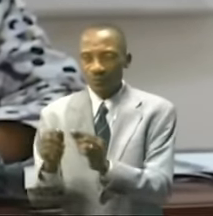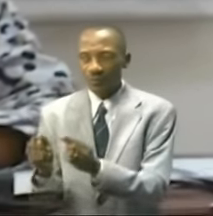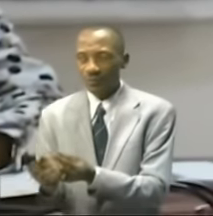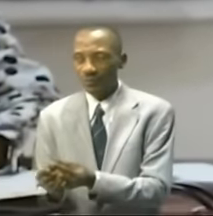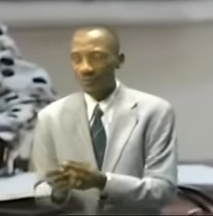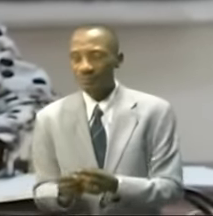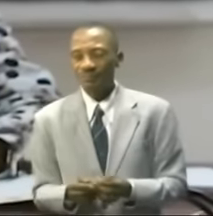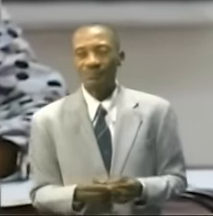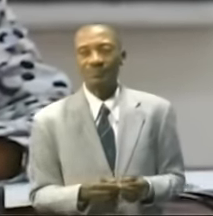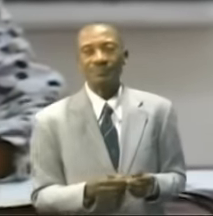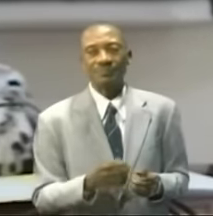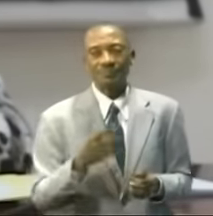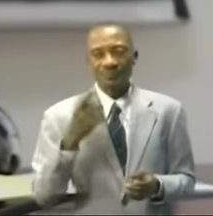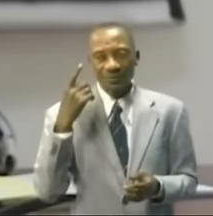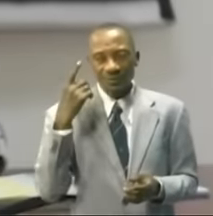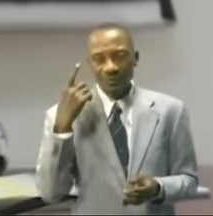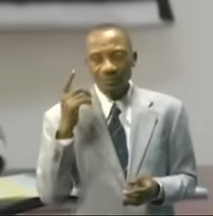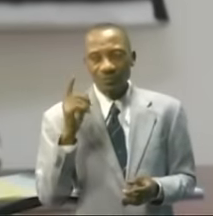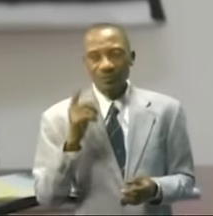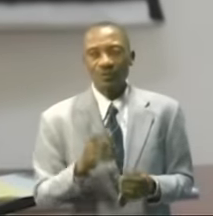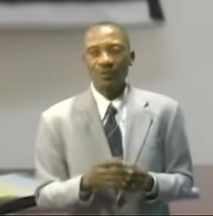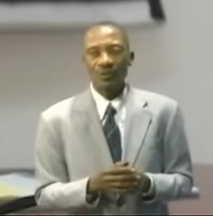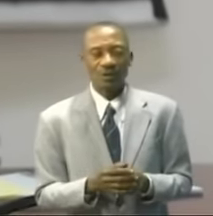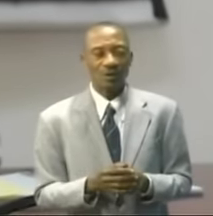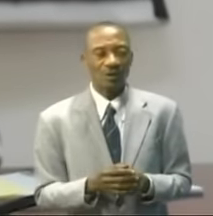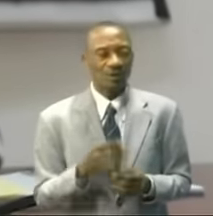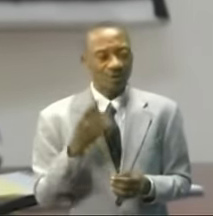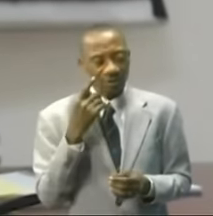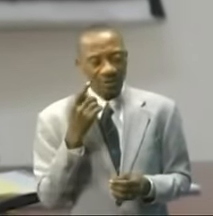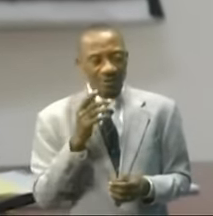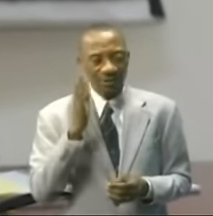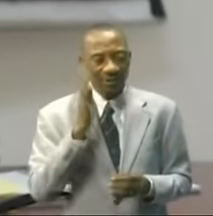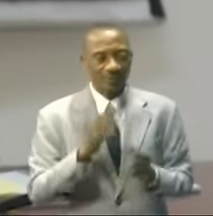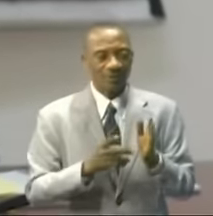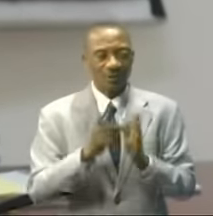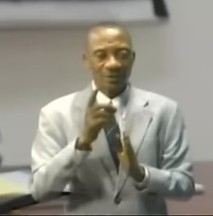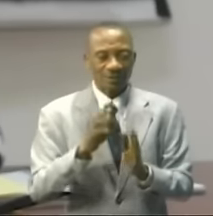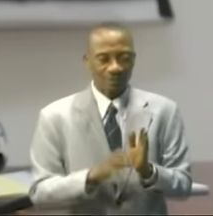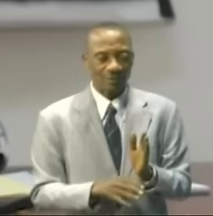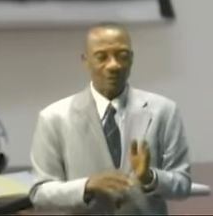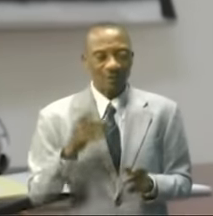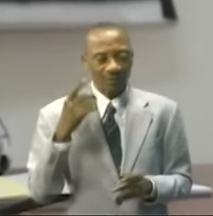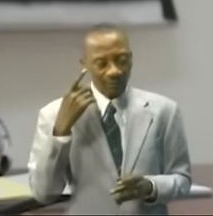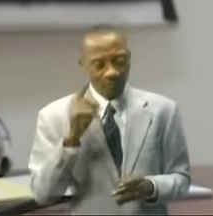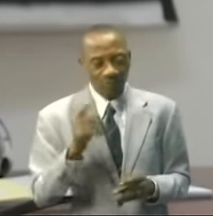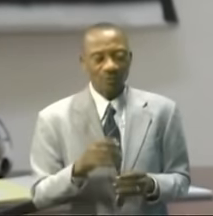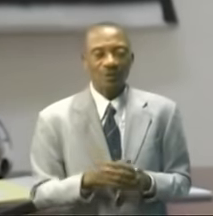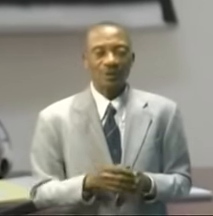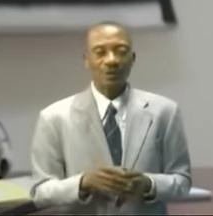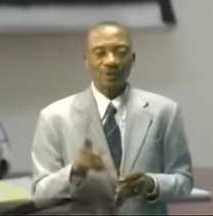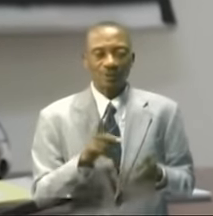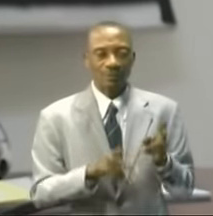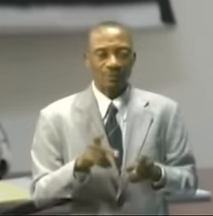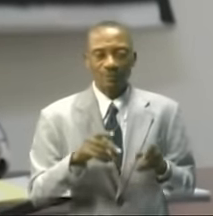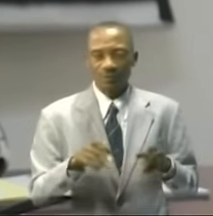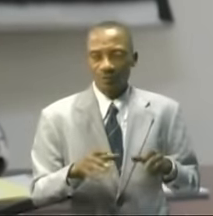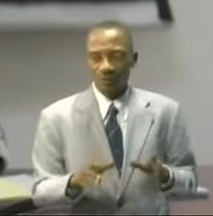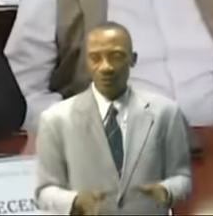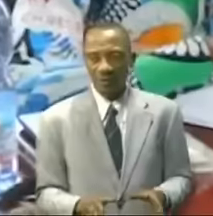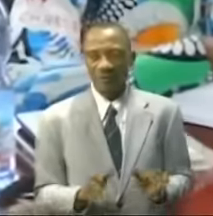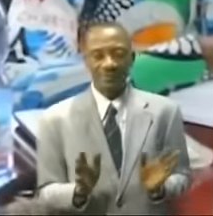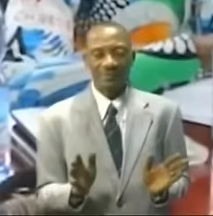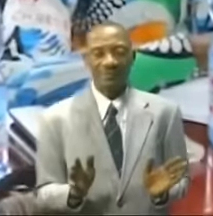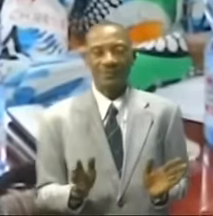était une occasion pour les vice-ministres des Affaires coutumières, Moamindez et Jean-Baptiste, d'annoncer une grande rencontre dans